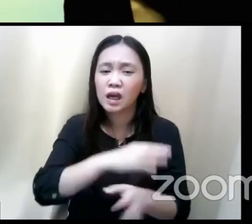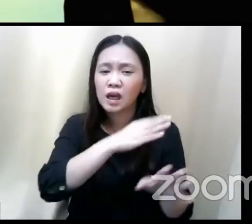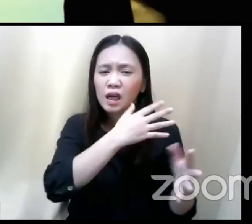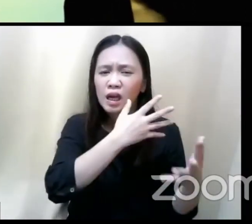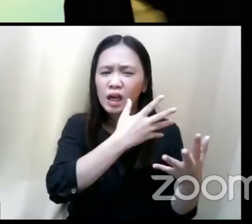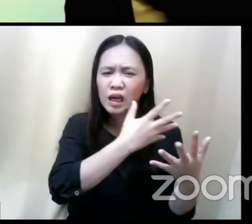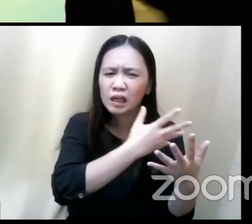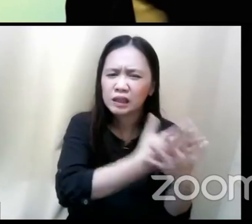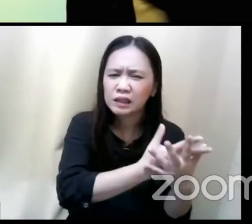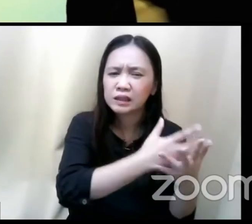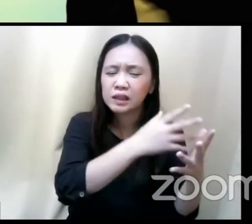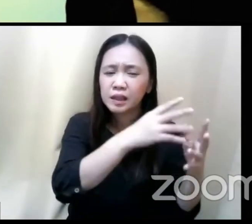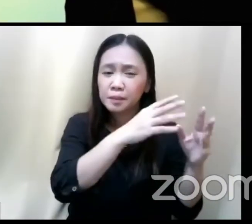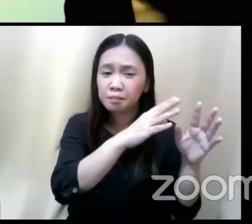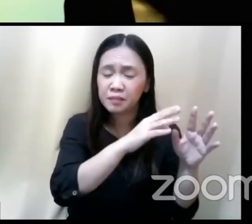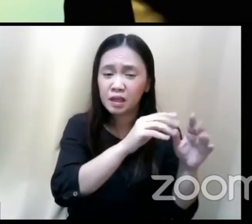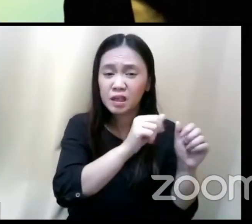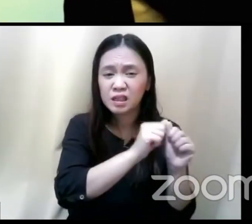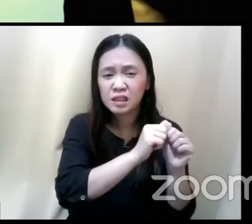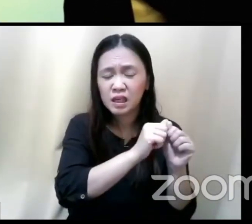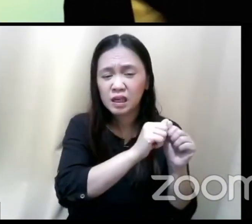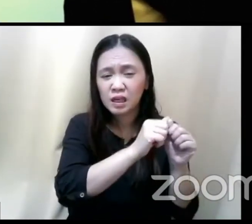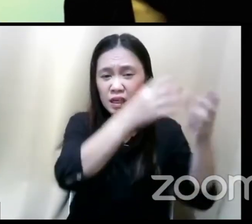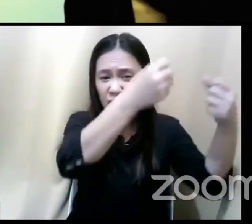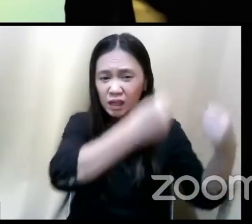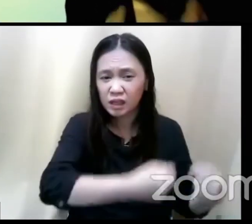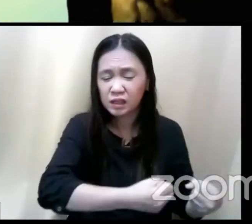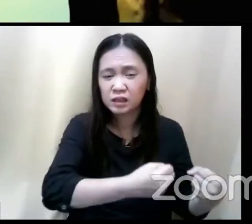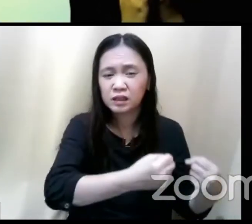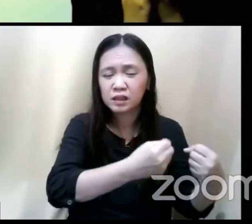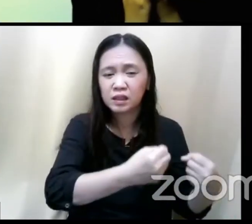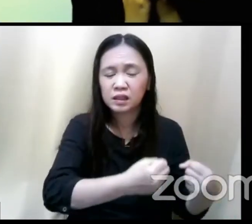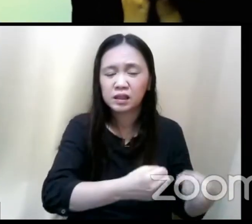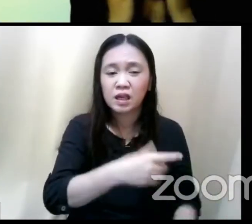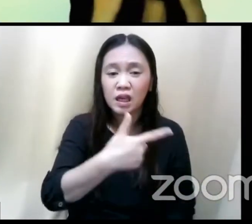doon mismo sa yung grills kasi nandoon yung fire exit.